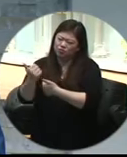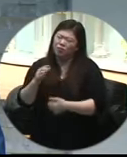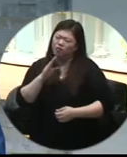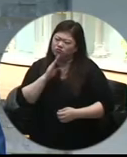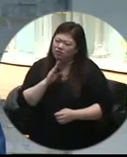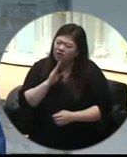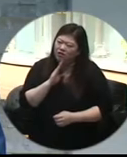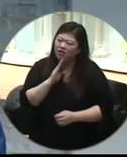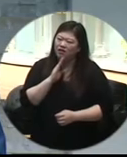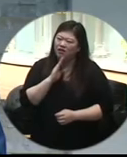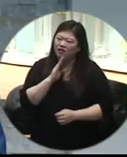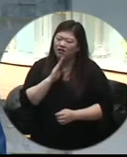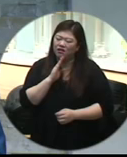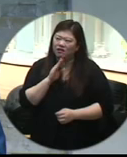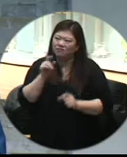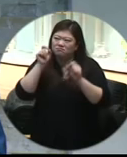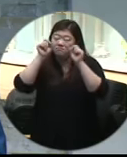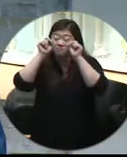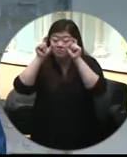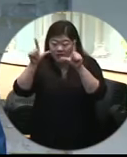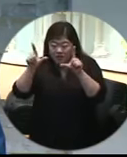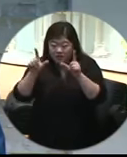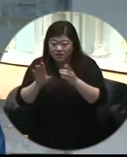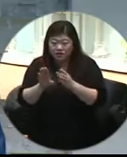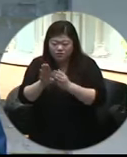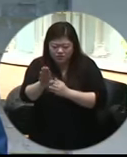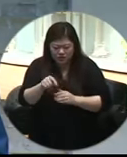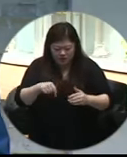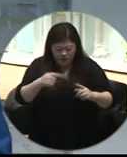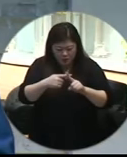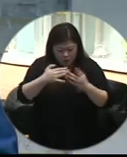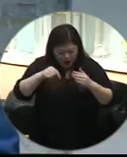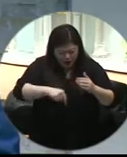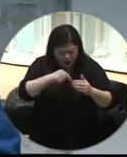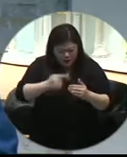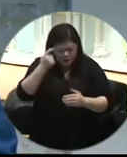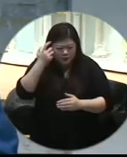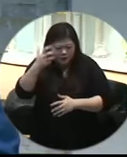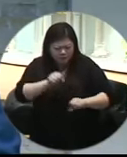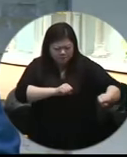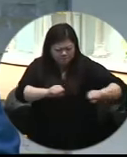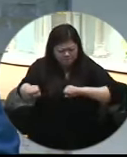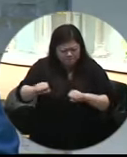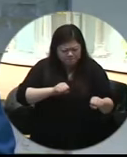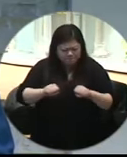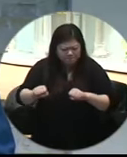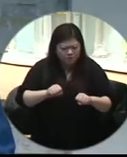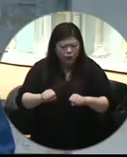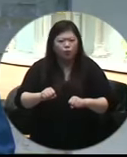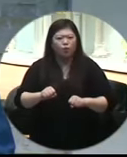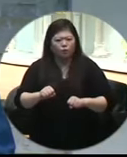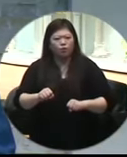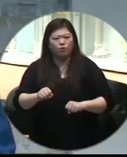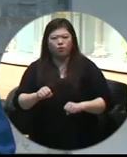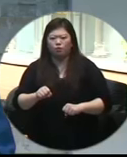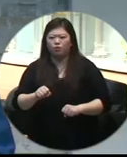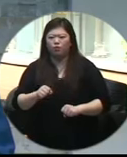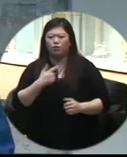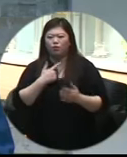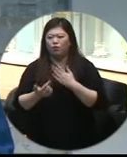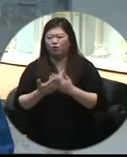확신시켜주면서 이 교회에서 영적인 무브먼트 일으킬 수 있도록 많은 체험을 하겠어요.